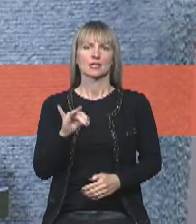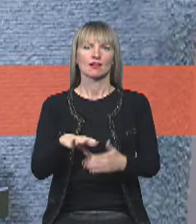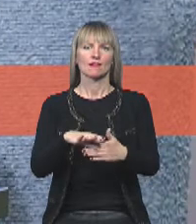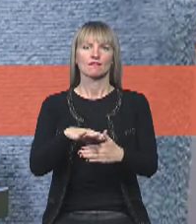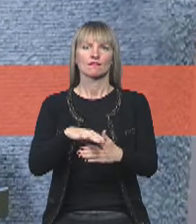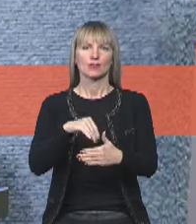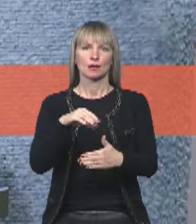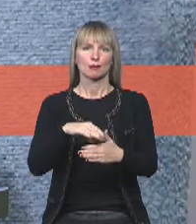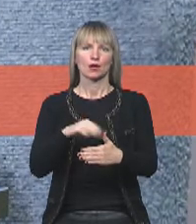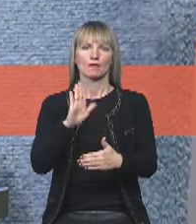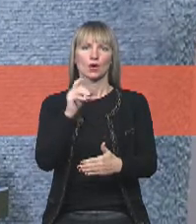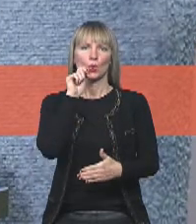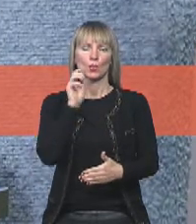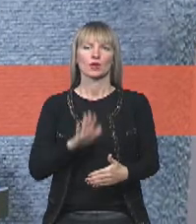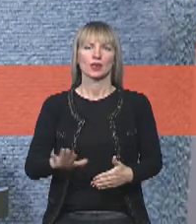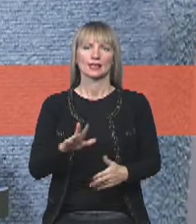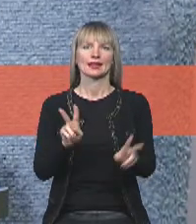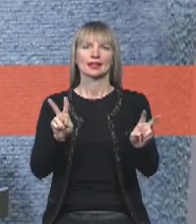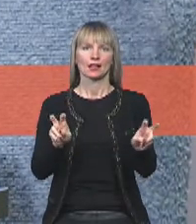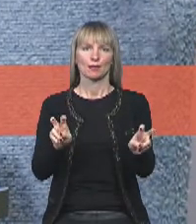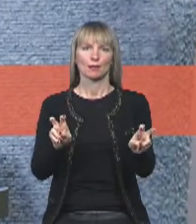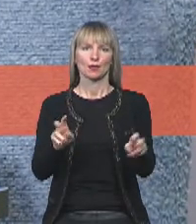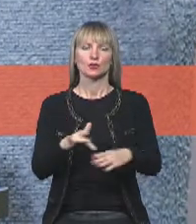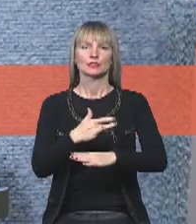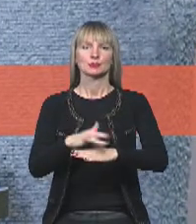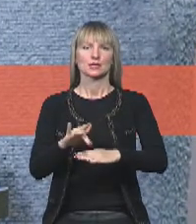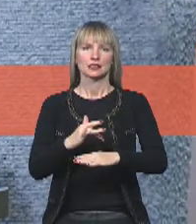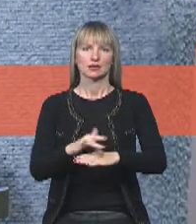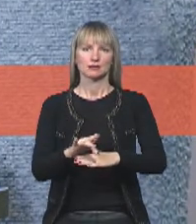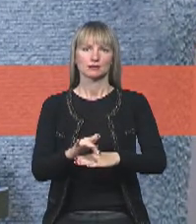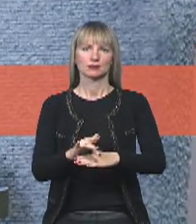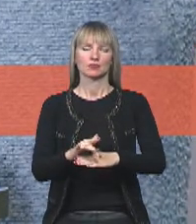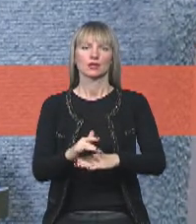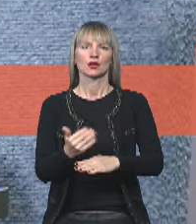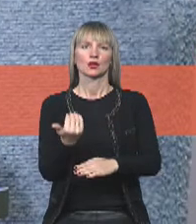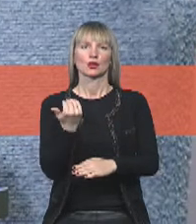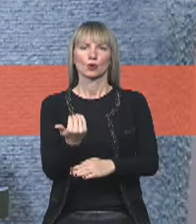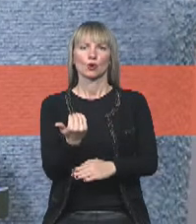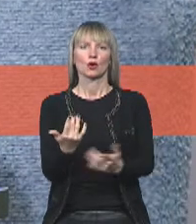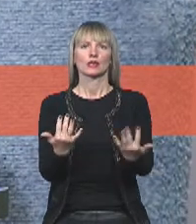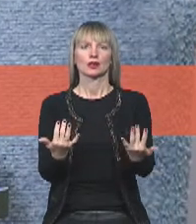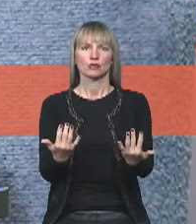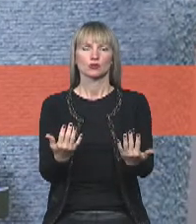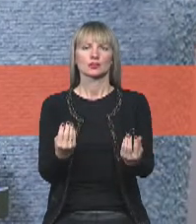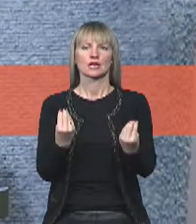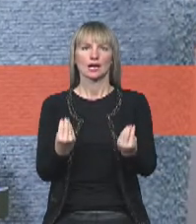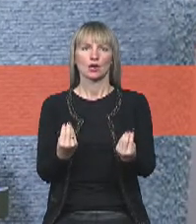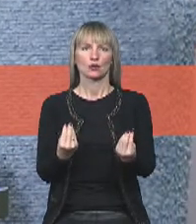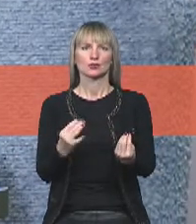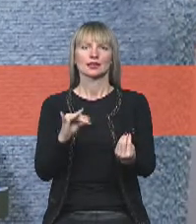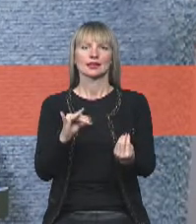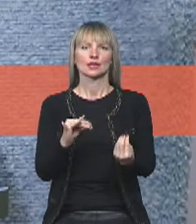виборів в Україні. Темою сміття, його кількості, якості